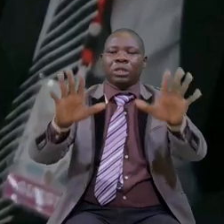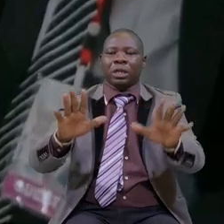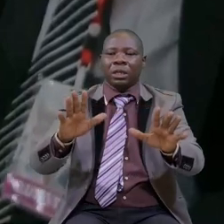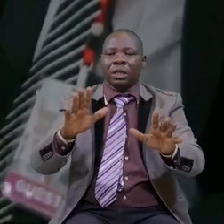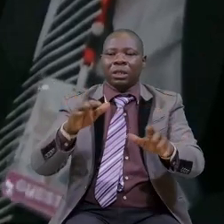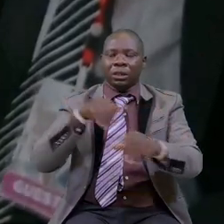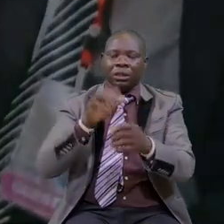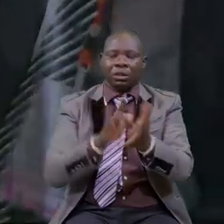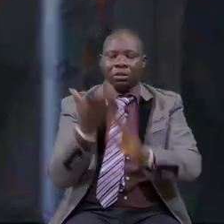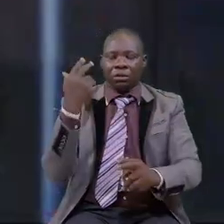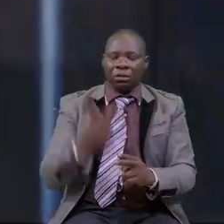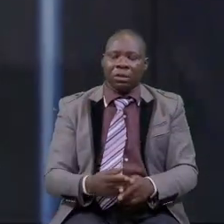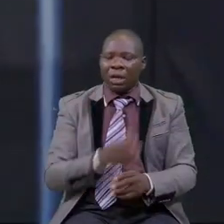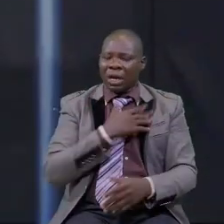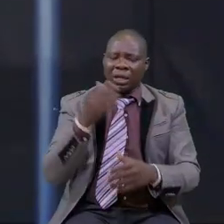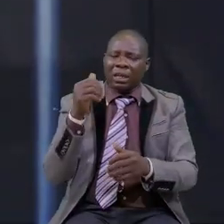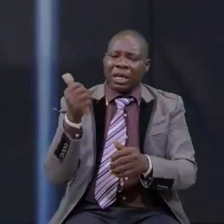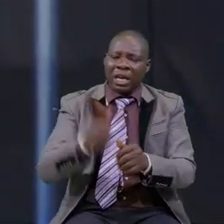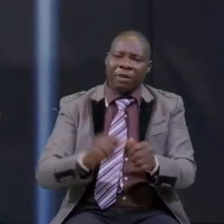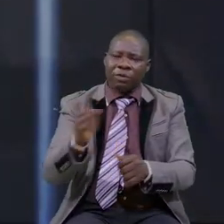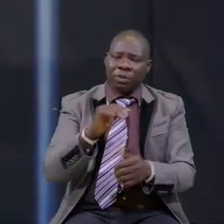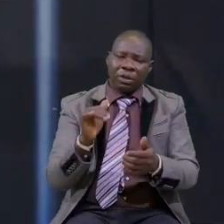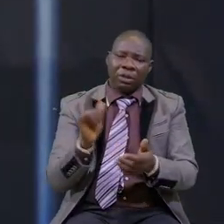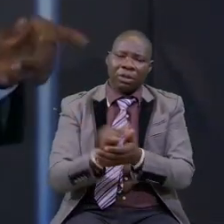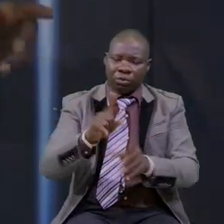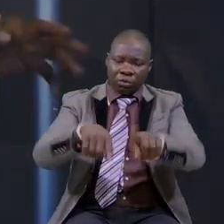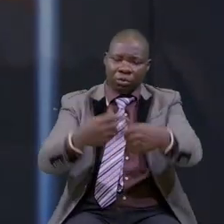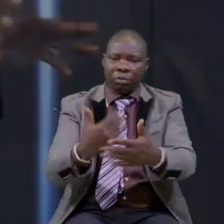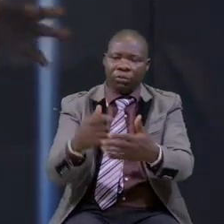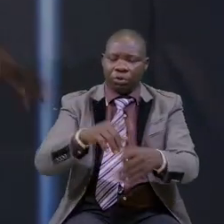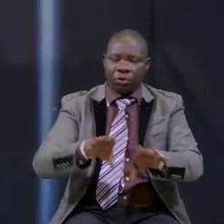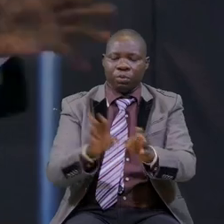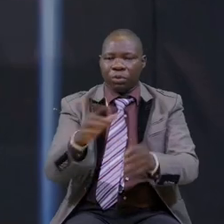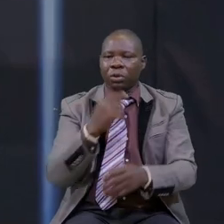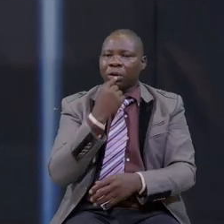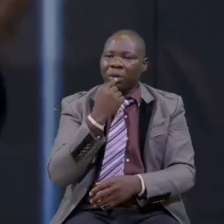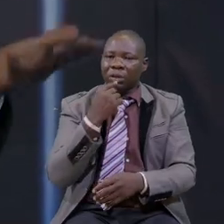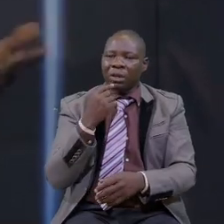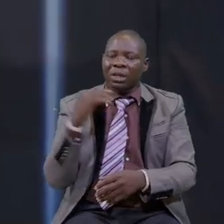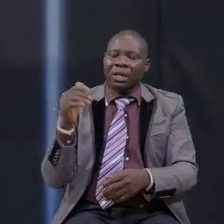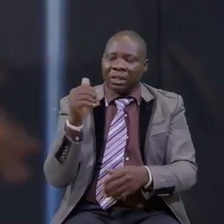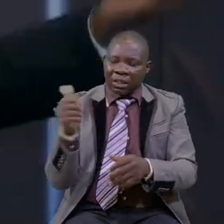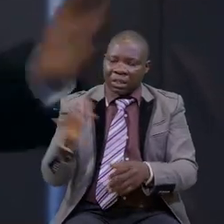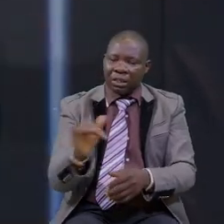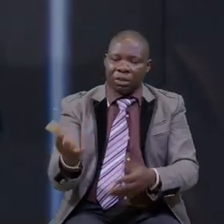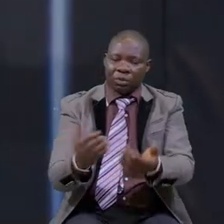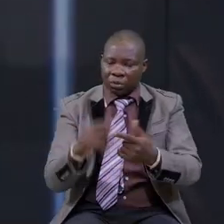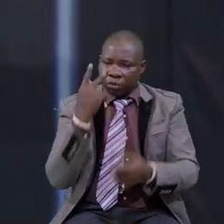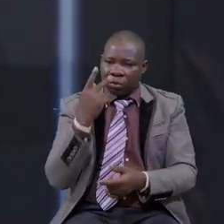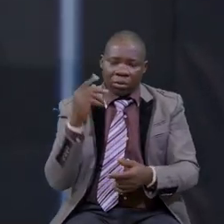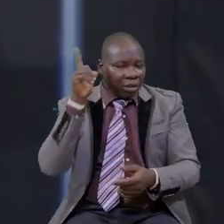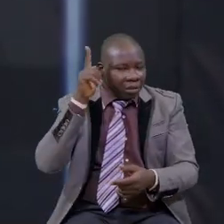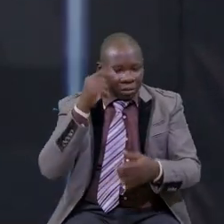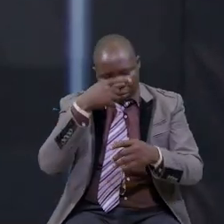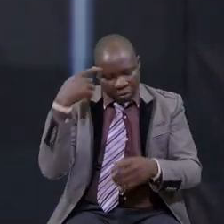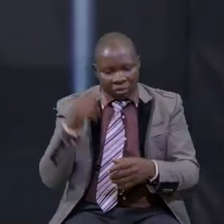Et partout tu vas, avant que tu n'ouvres la bouche, ils vont même vouloir t'écouter. Parce que l'huile est là, l'onction est là, la lumière est là,